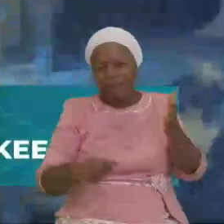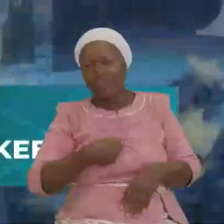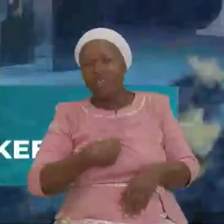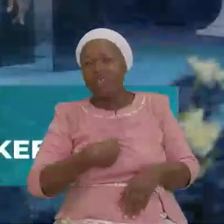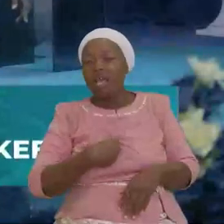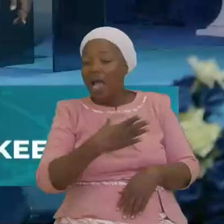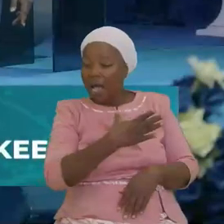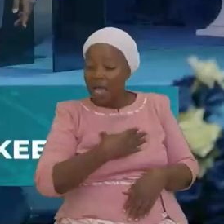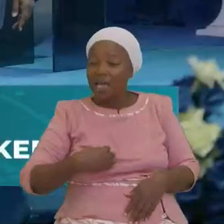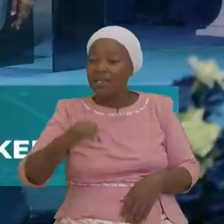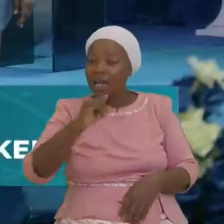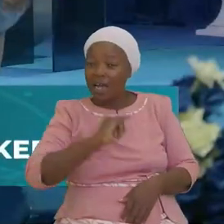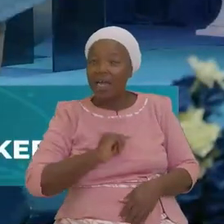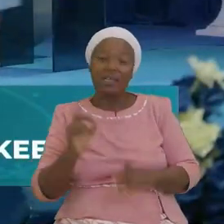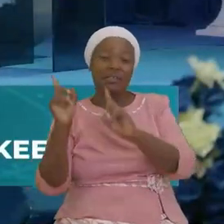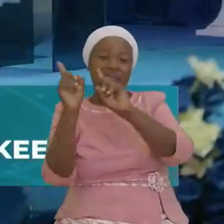il a payé tout le prix,